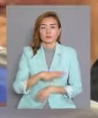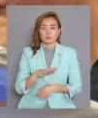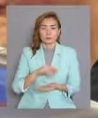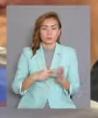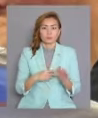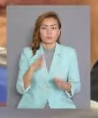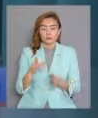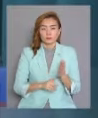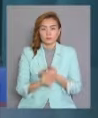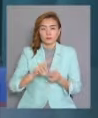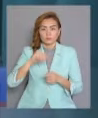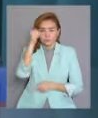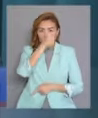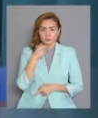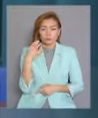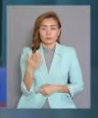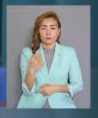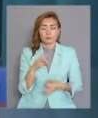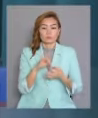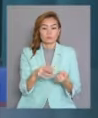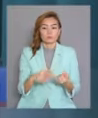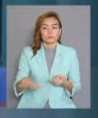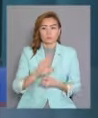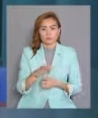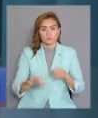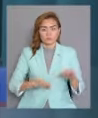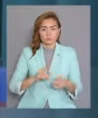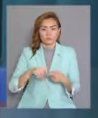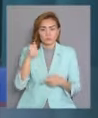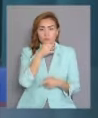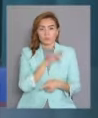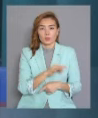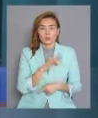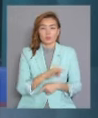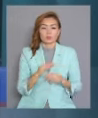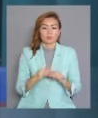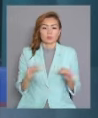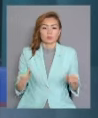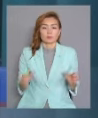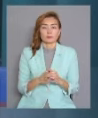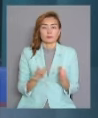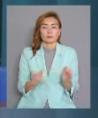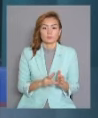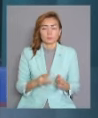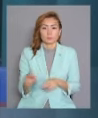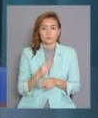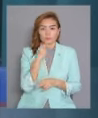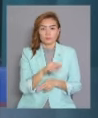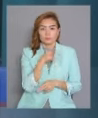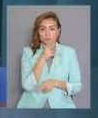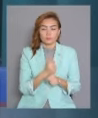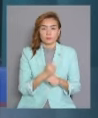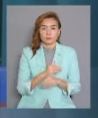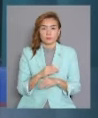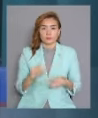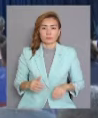проекту планируется начать в следующем году. А пустующее здание будет реконструировано и использовано в качестве детского образовательного центра для эффективного времяпровождения